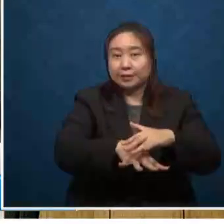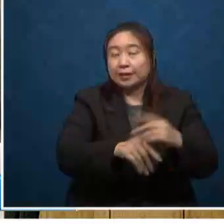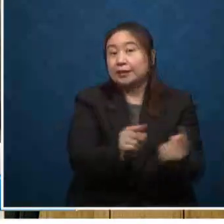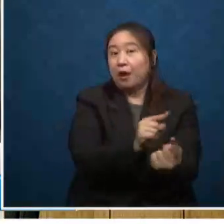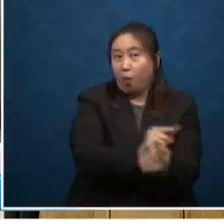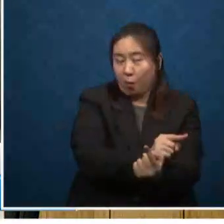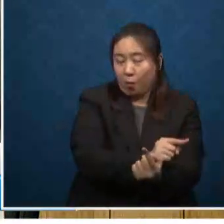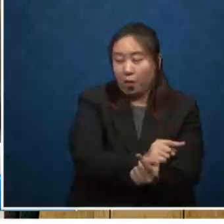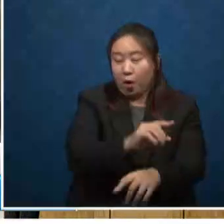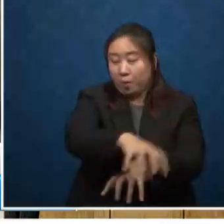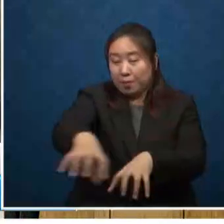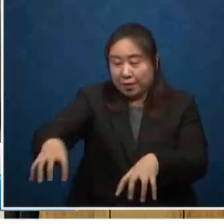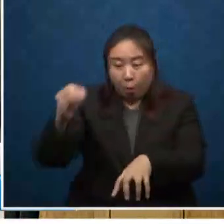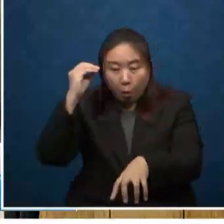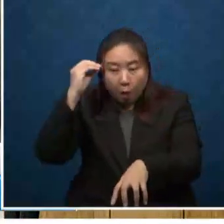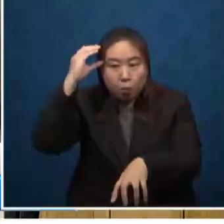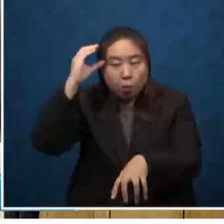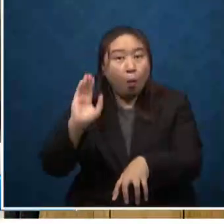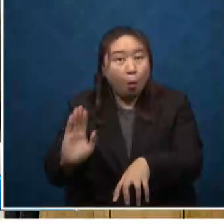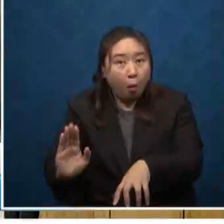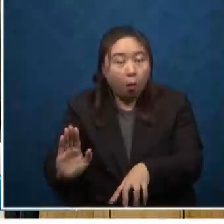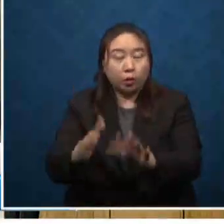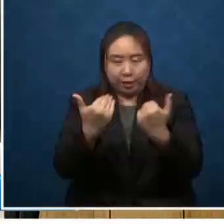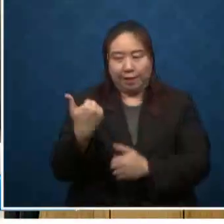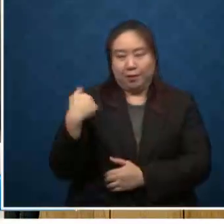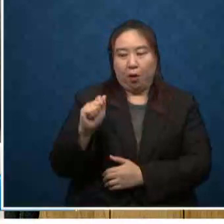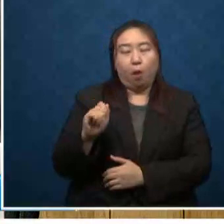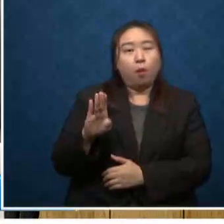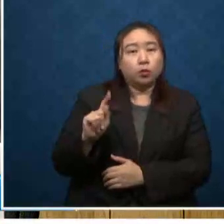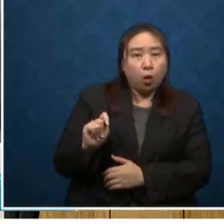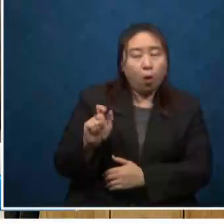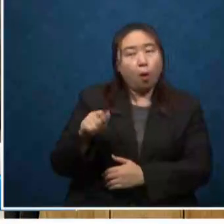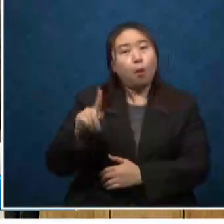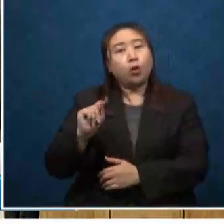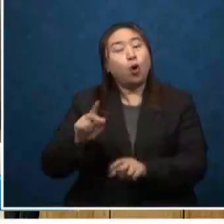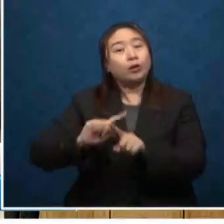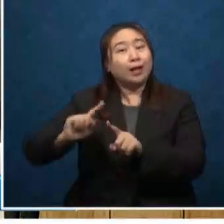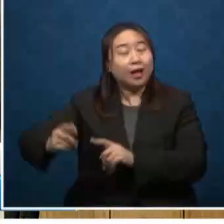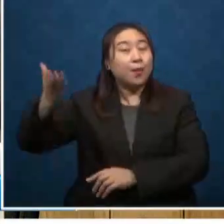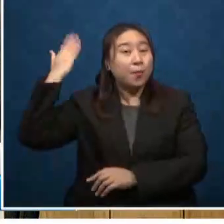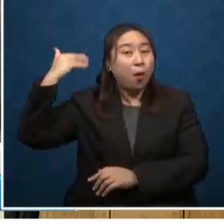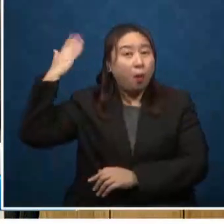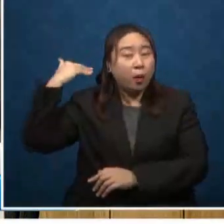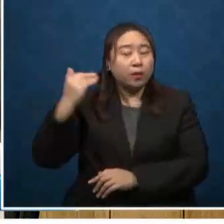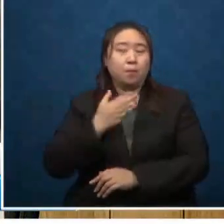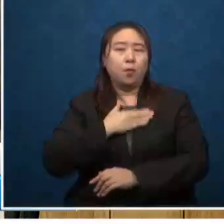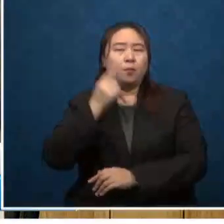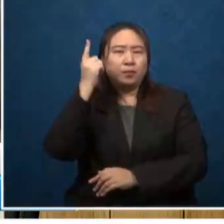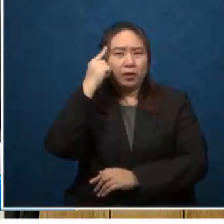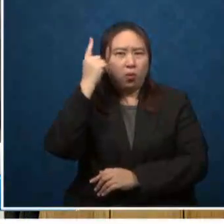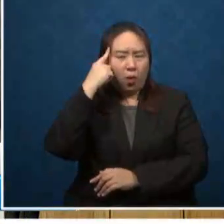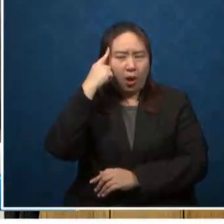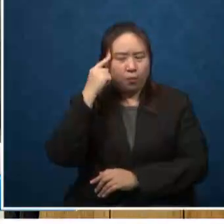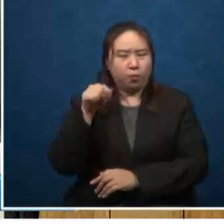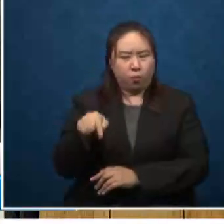ในระดับพื้นที่การมีองค์กรปกครองท้องถิ่นในระยะเวลาที่ผ่านมาเนี่ยนะครับผมเชื่อมั่นว่าองค์กร